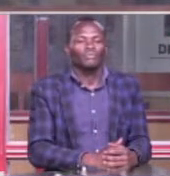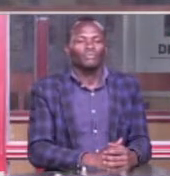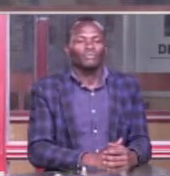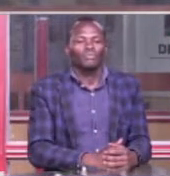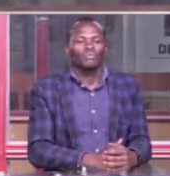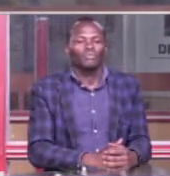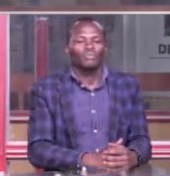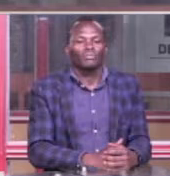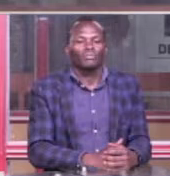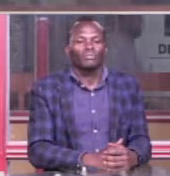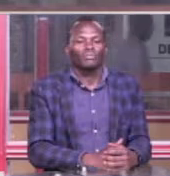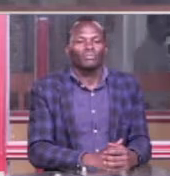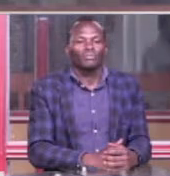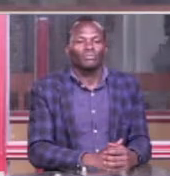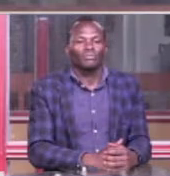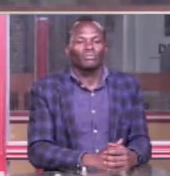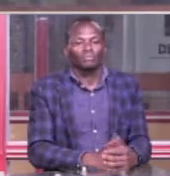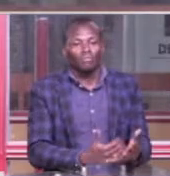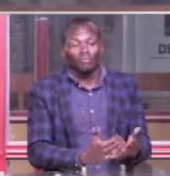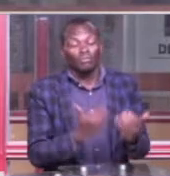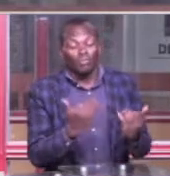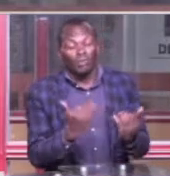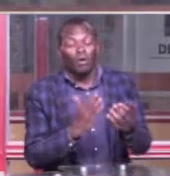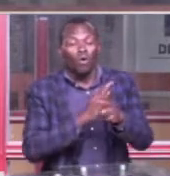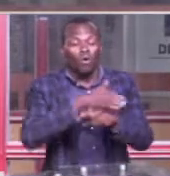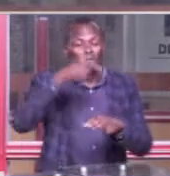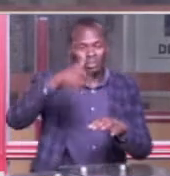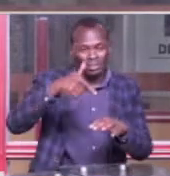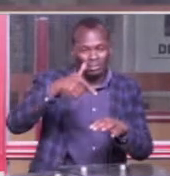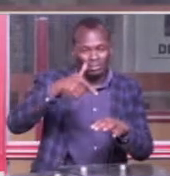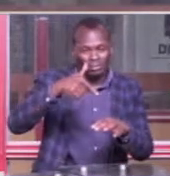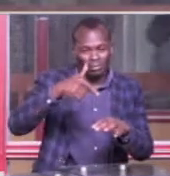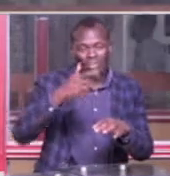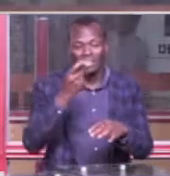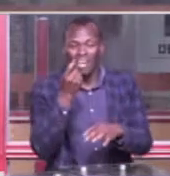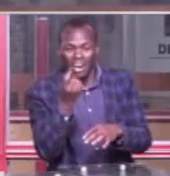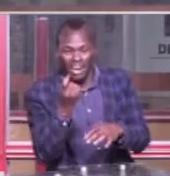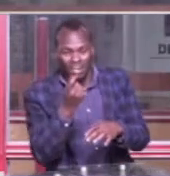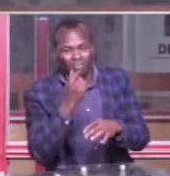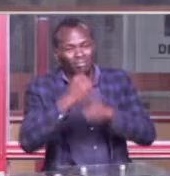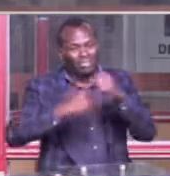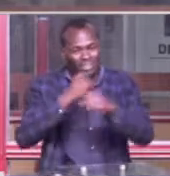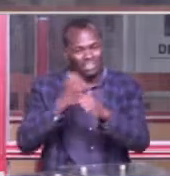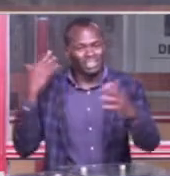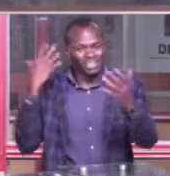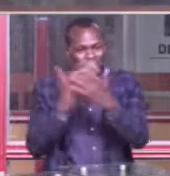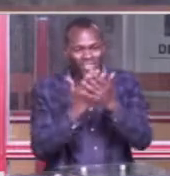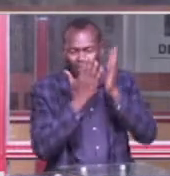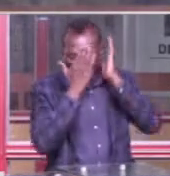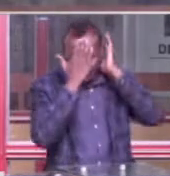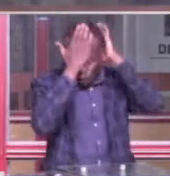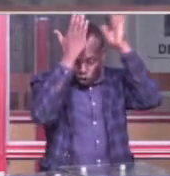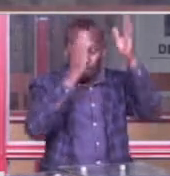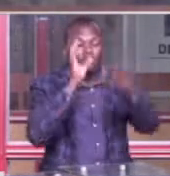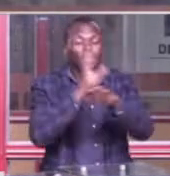musanvu n'ekitundu ssaabalabirizi w'ekkanisa ya Uganda, Stanley Ntagali, gy'amaze ng'aweereza ekkanisa. Ebintu bingi